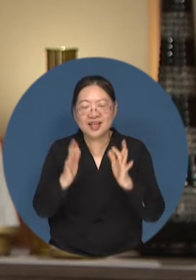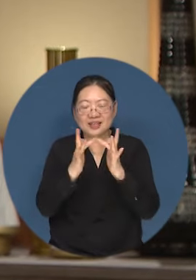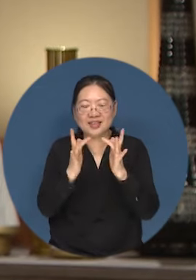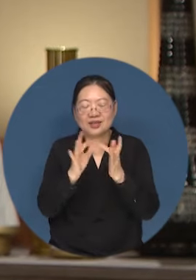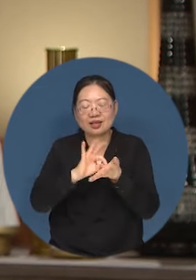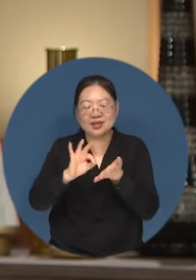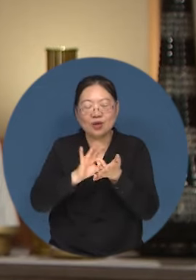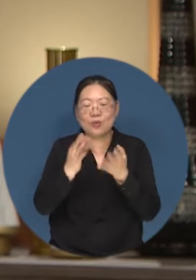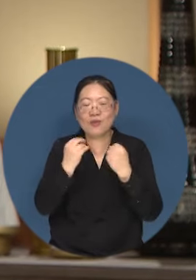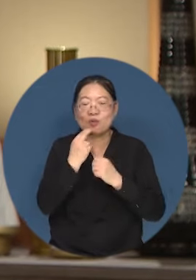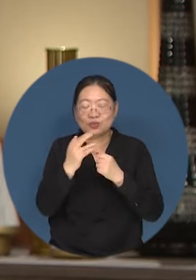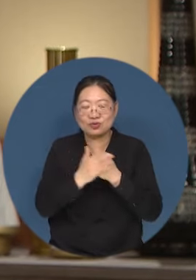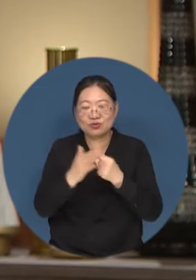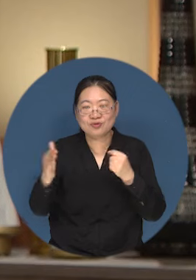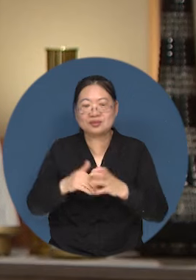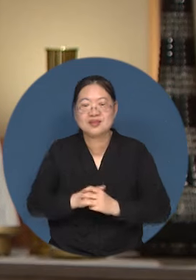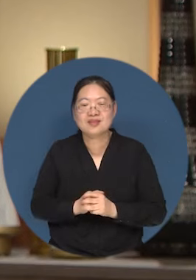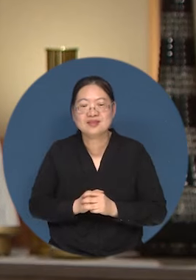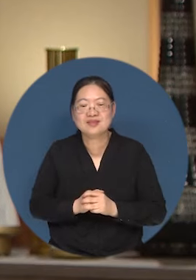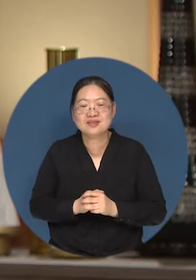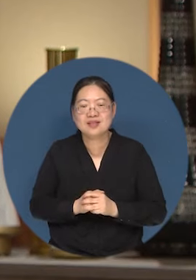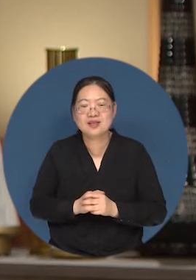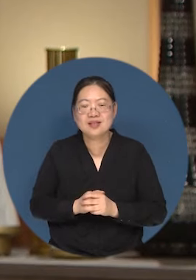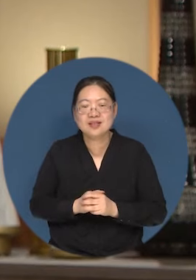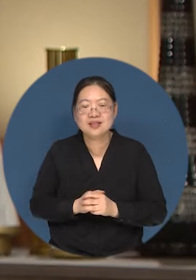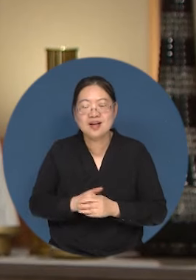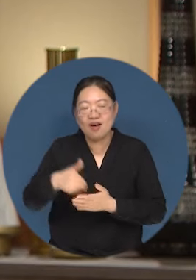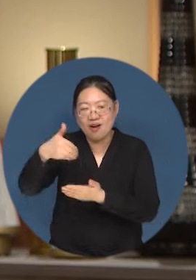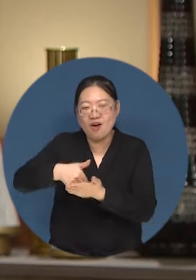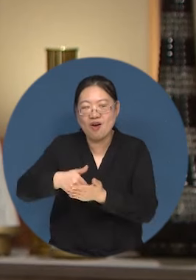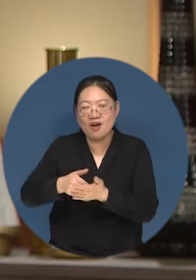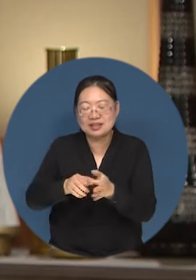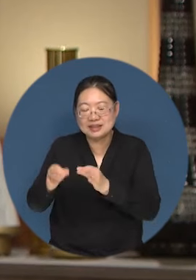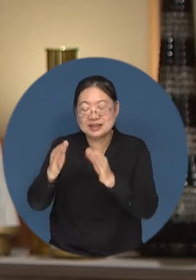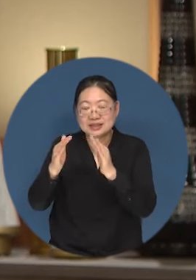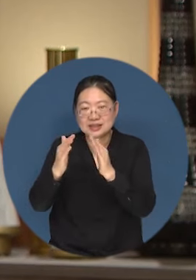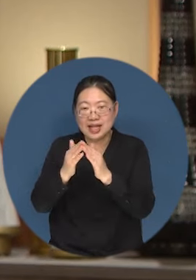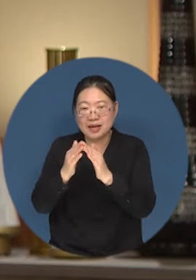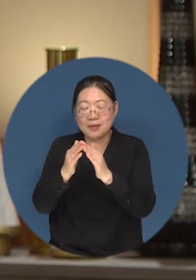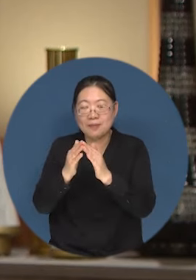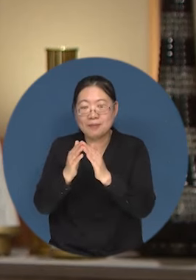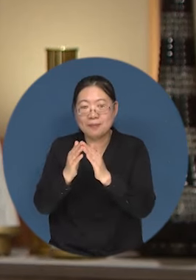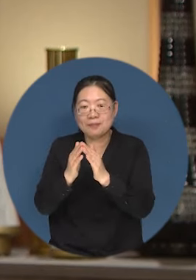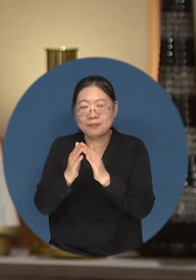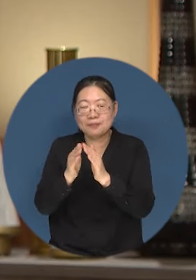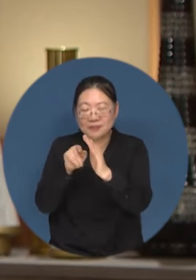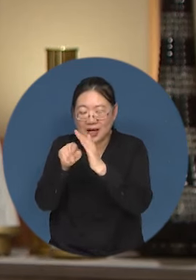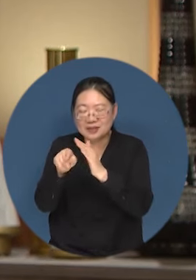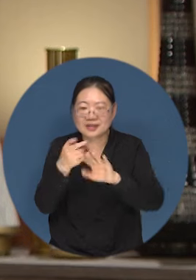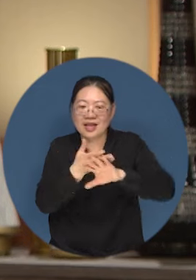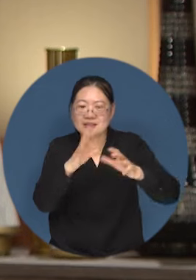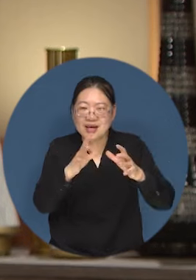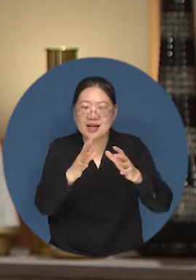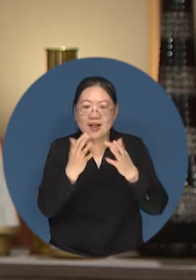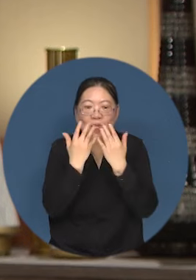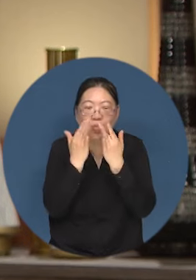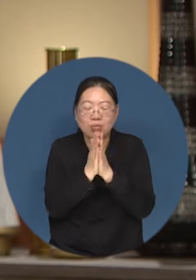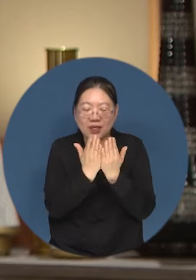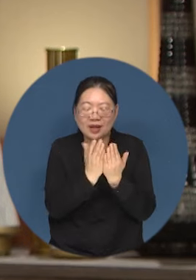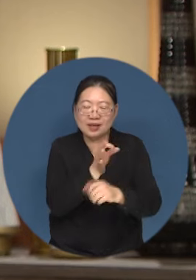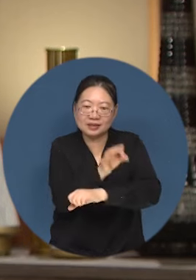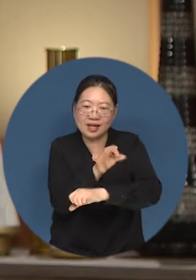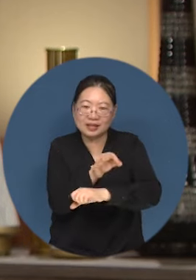별로 없어가지고 그 헌책방 가서 뭐 저널 지오그래픽 같은 그 외국 책들을 예. 많이